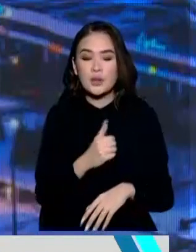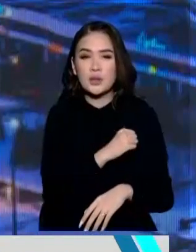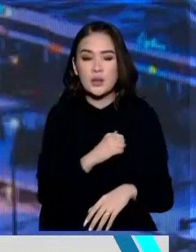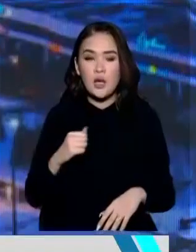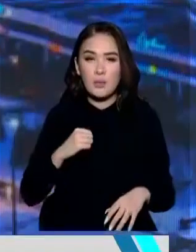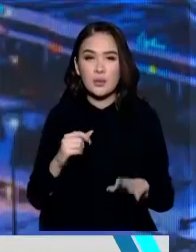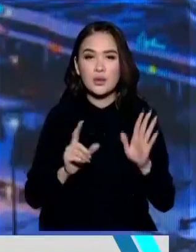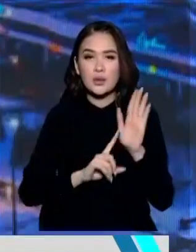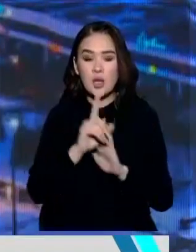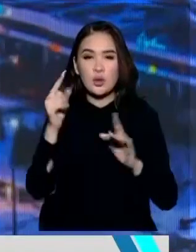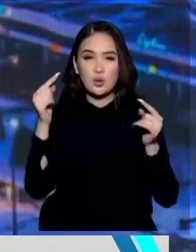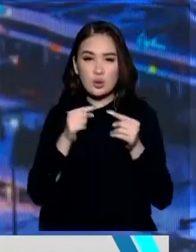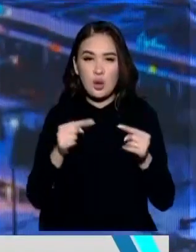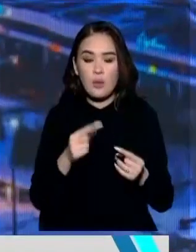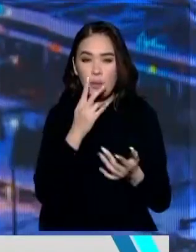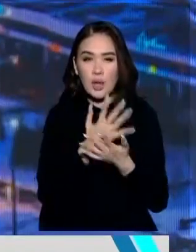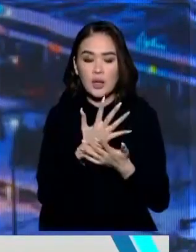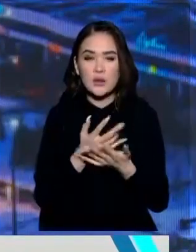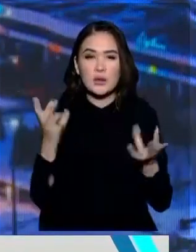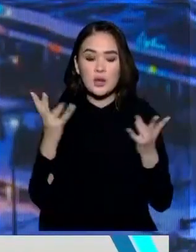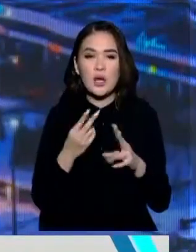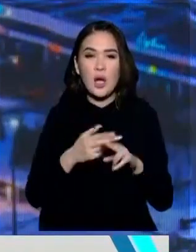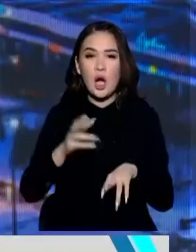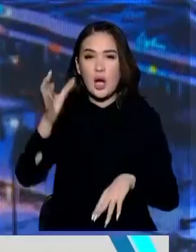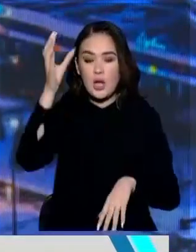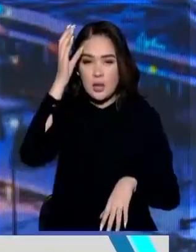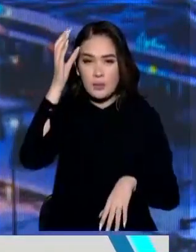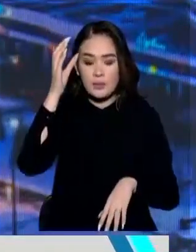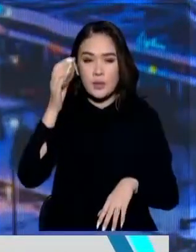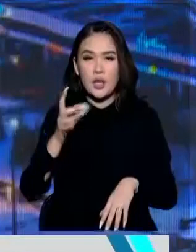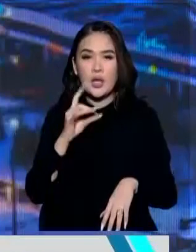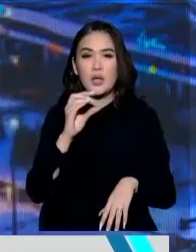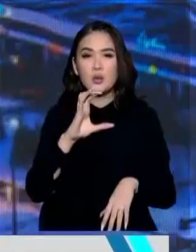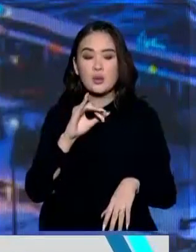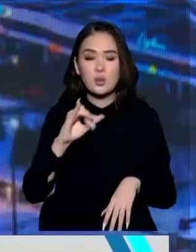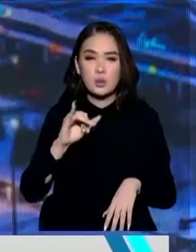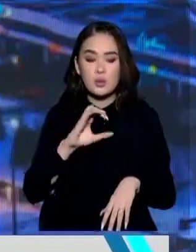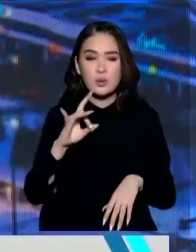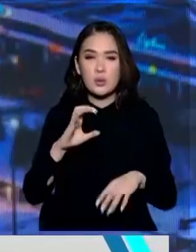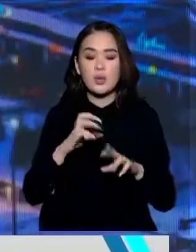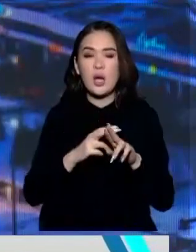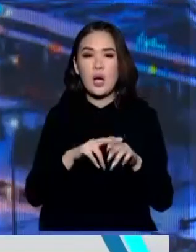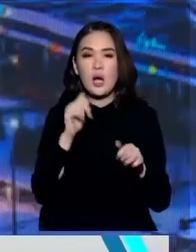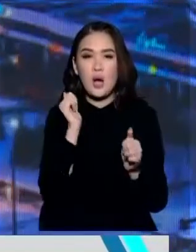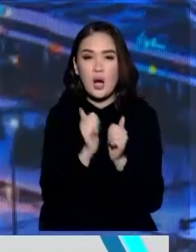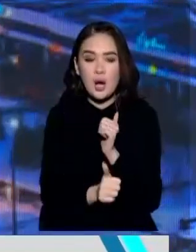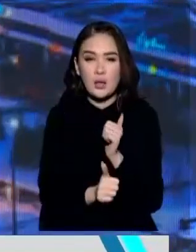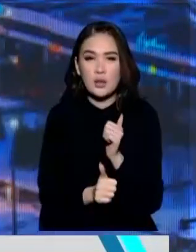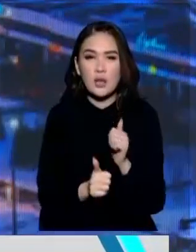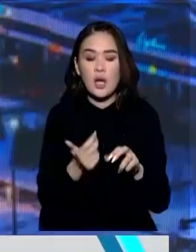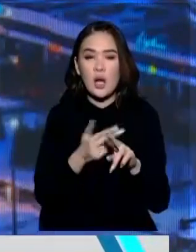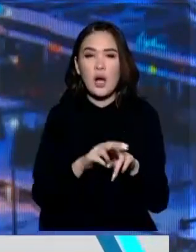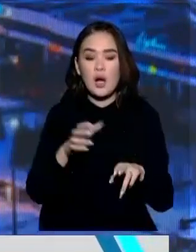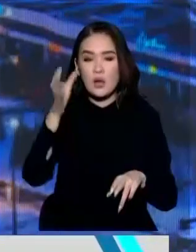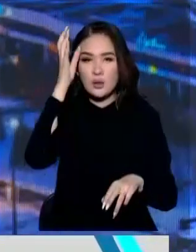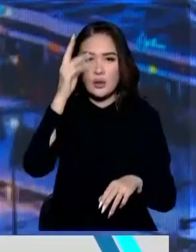басымдылық бағыттарымызды нақты айқындауымыз керек. Неге десеңіз, ғылым ресурстарын шектеулі. Әр